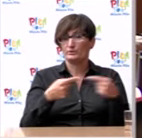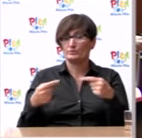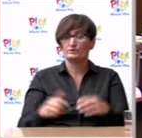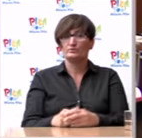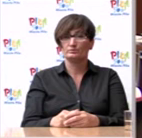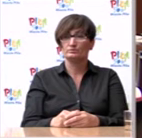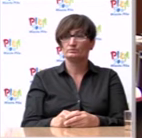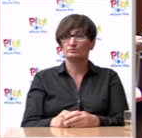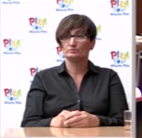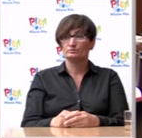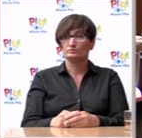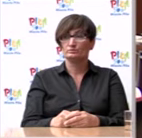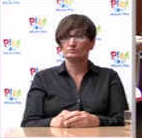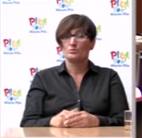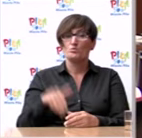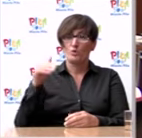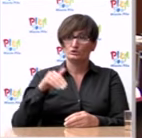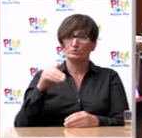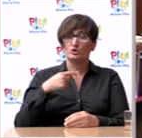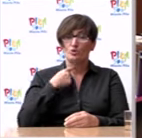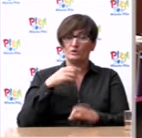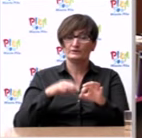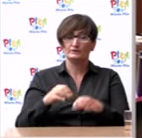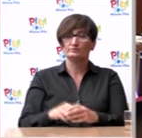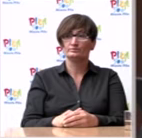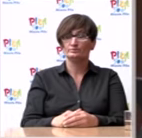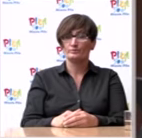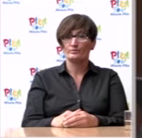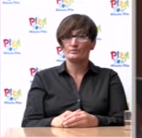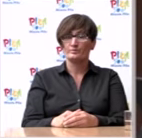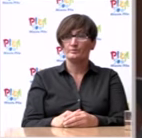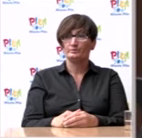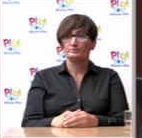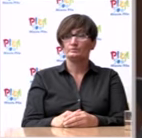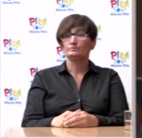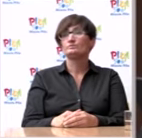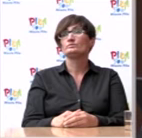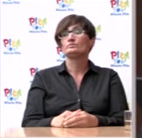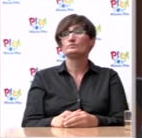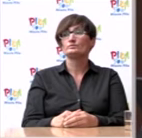Możemy przystąpić do głosowania.